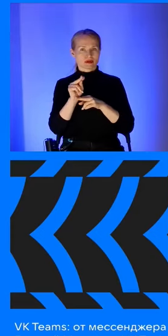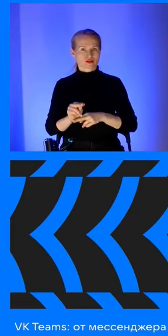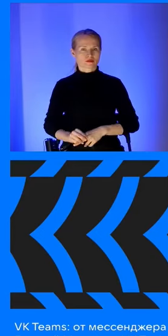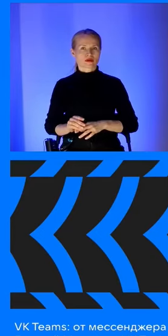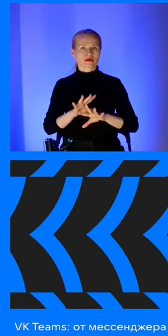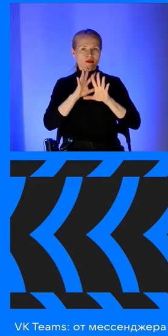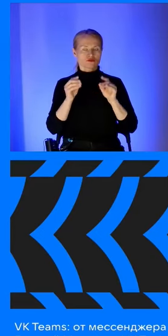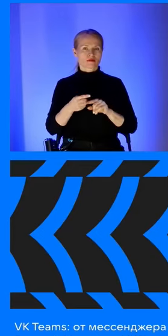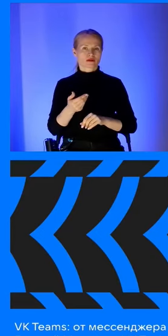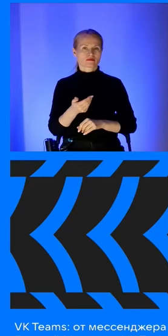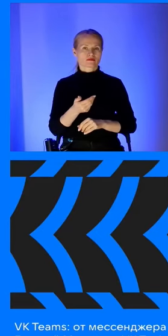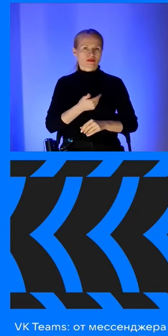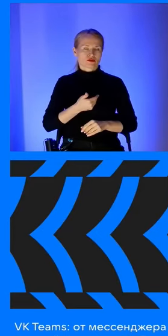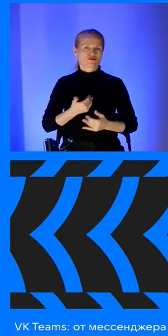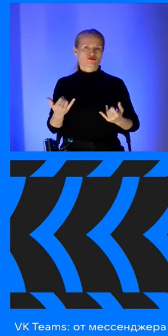немножко